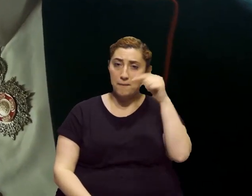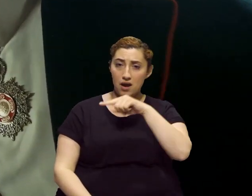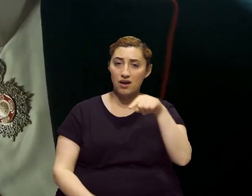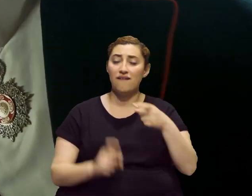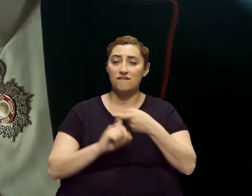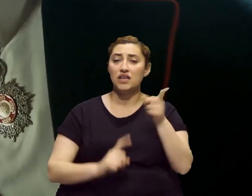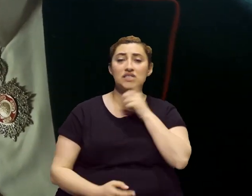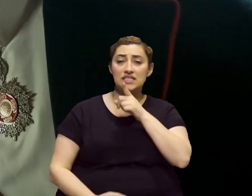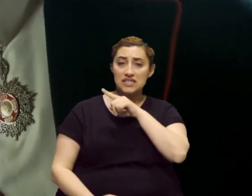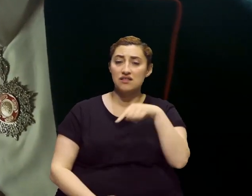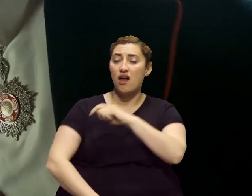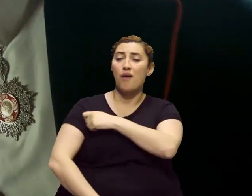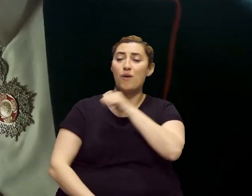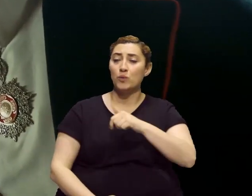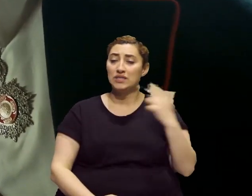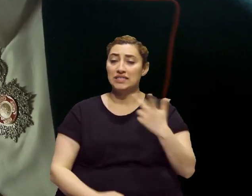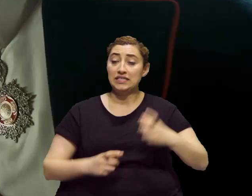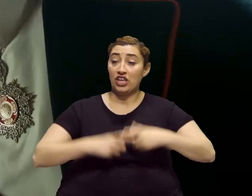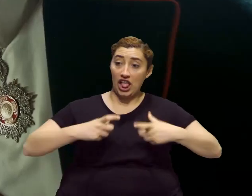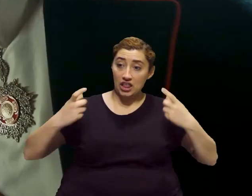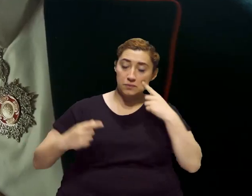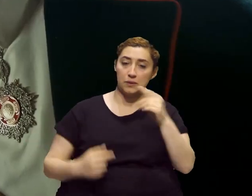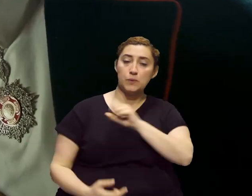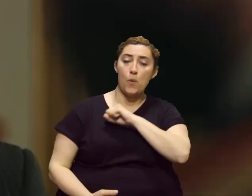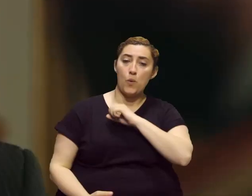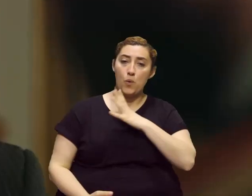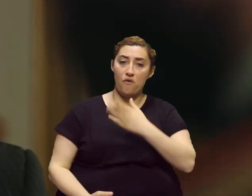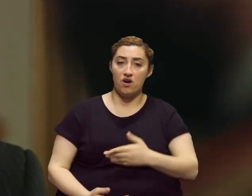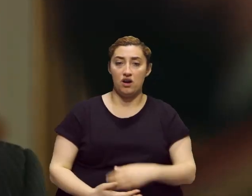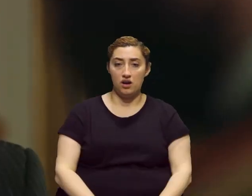Amerikalılar ve İngilizler Almanların bu hızlı gelişiminden endişeli.